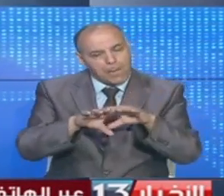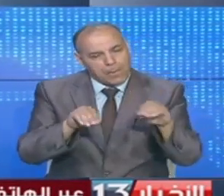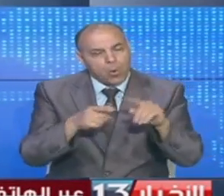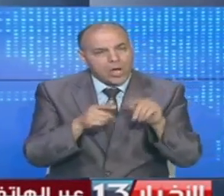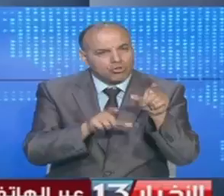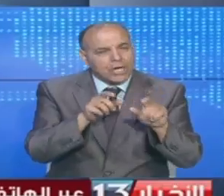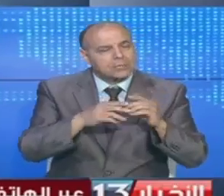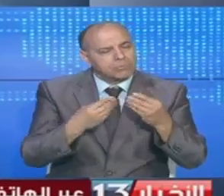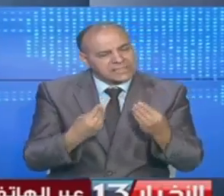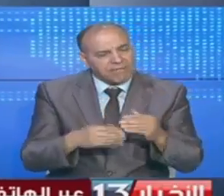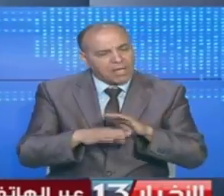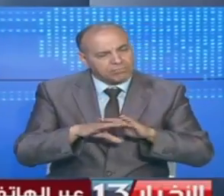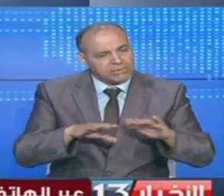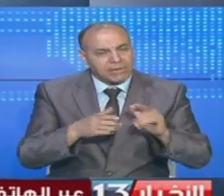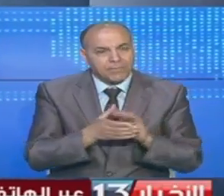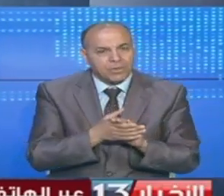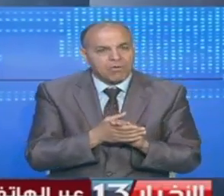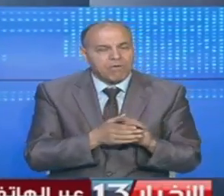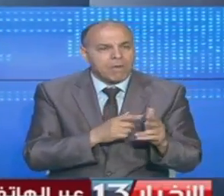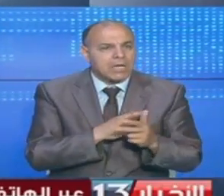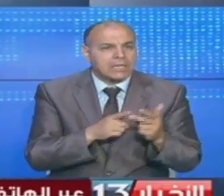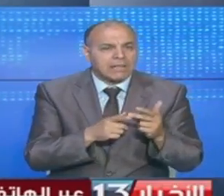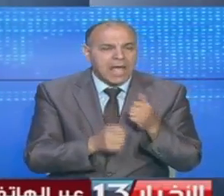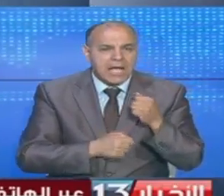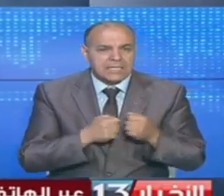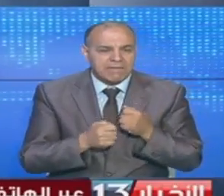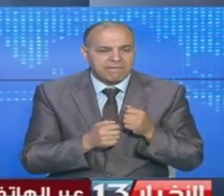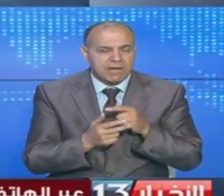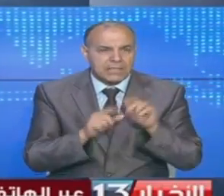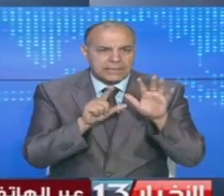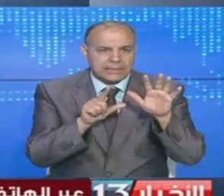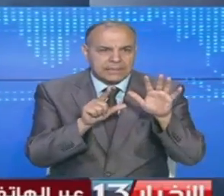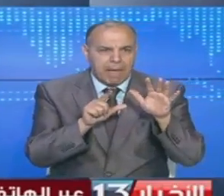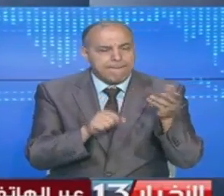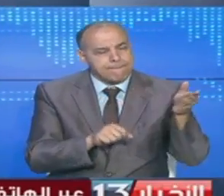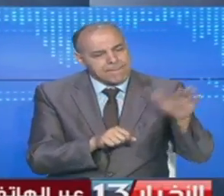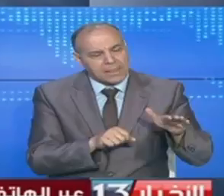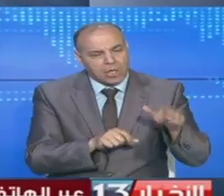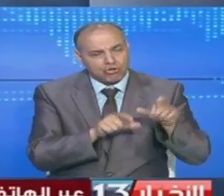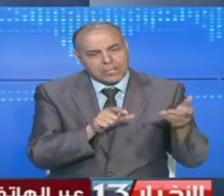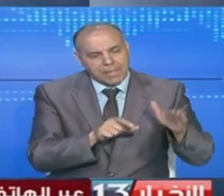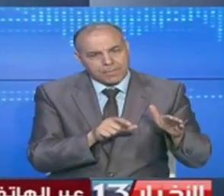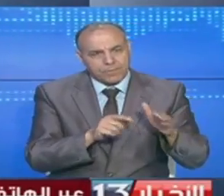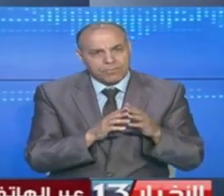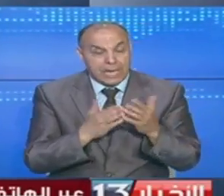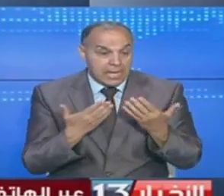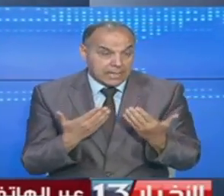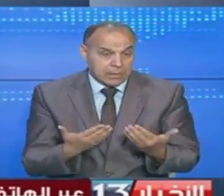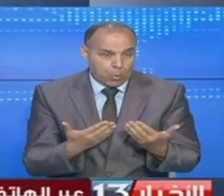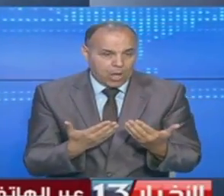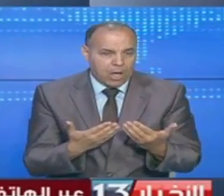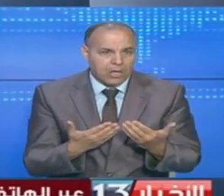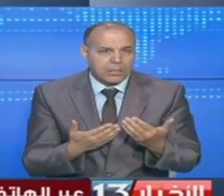مدة. وعدد الوفيات للأسف سجلنا 7 وفيات. إلى حد الآن تم